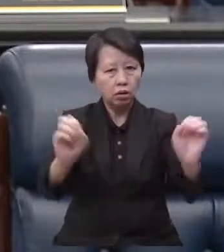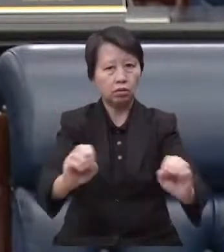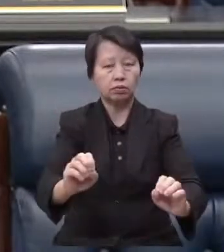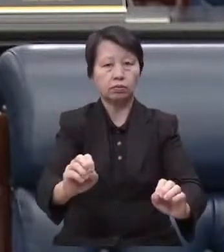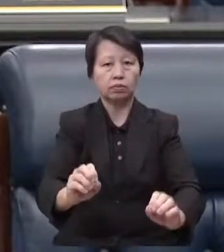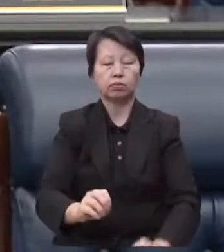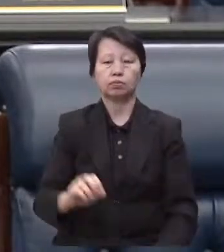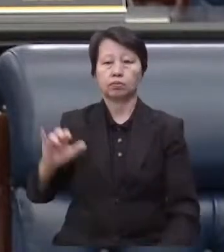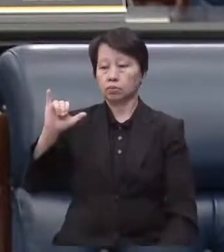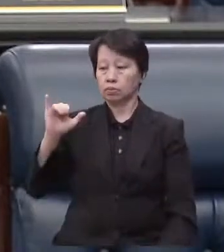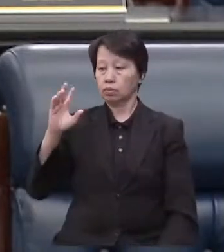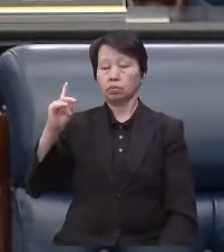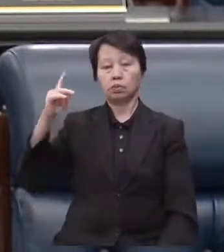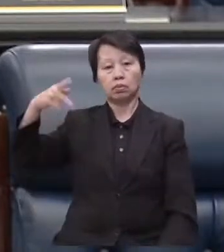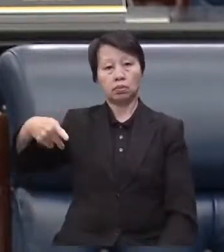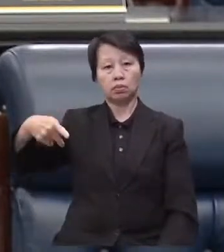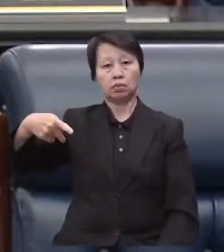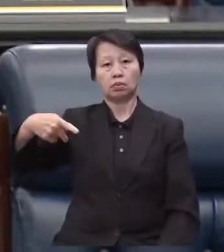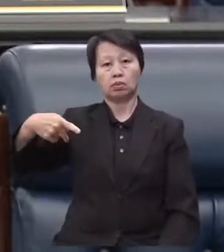Yang Dipertua,